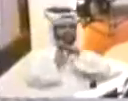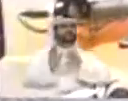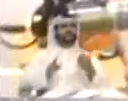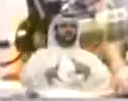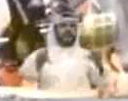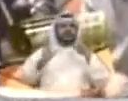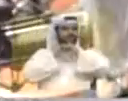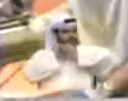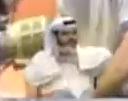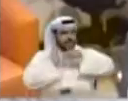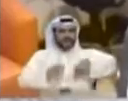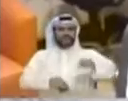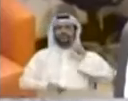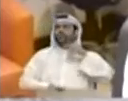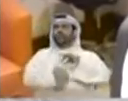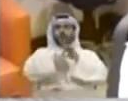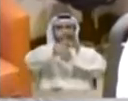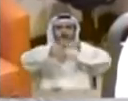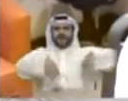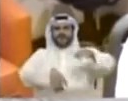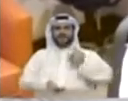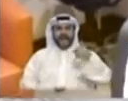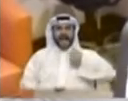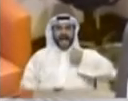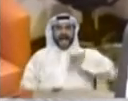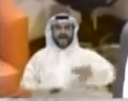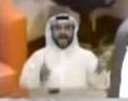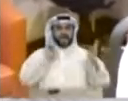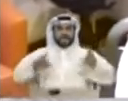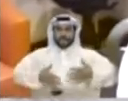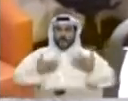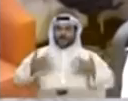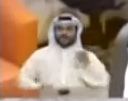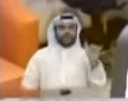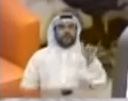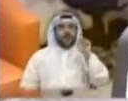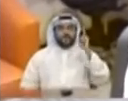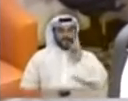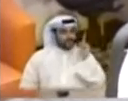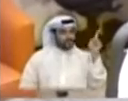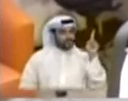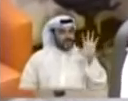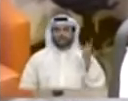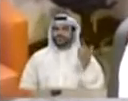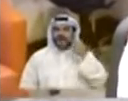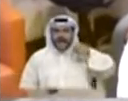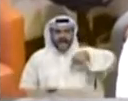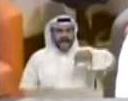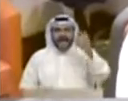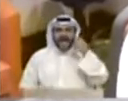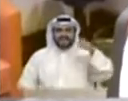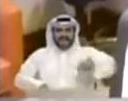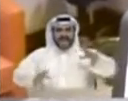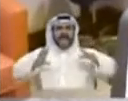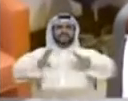وممتعه للجمهور. بالنسبة لي مشاركة الناس أفراحهم شيء وايد مهم، جميل جدا أن الإنسان يكون متواجد